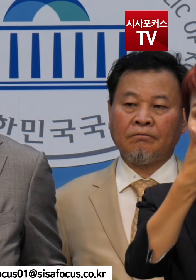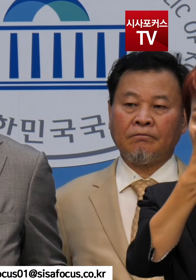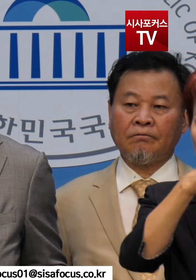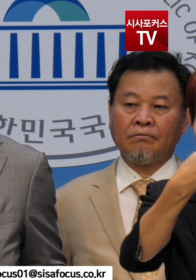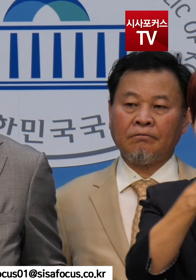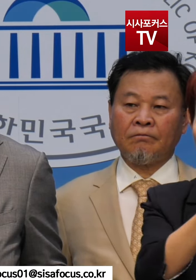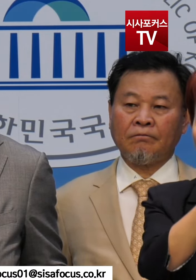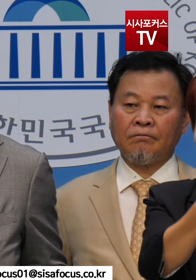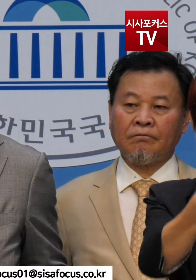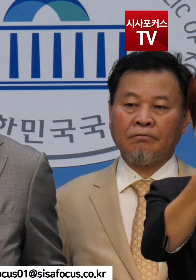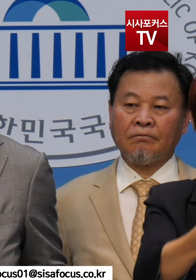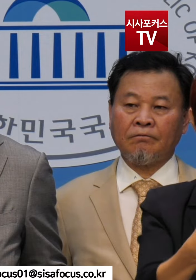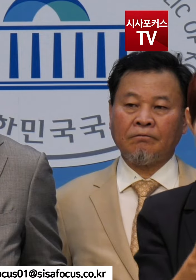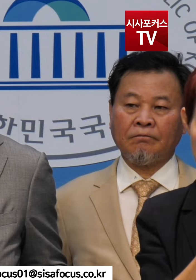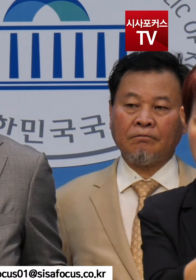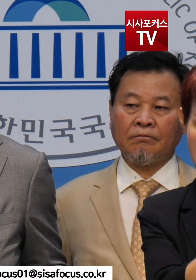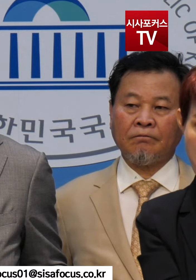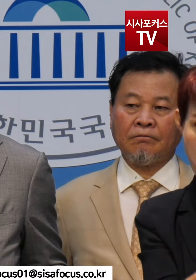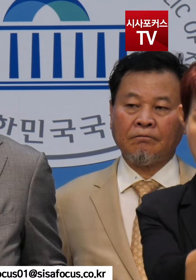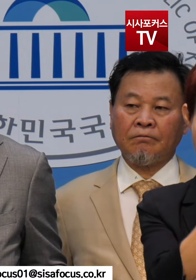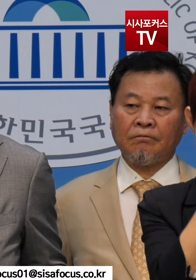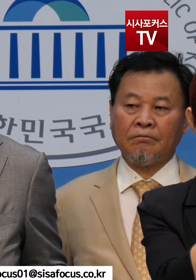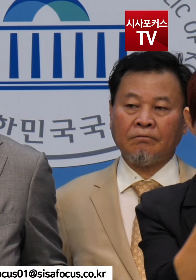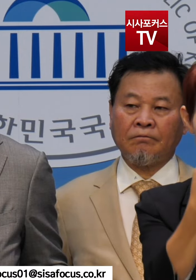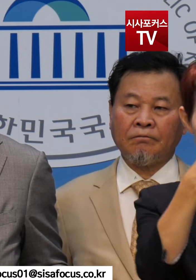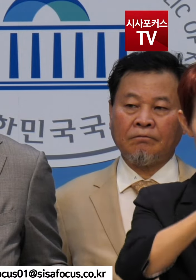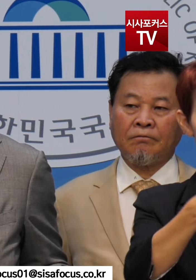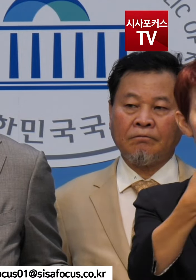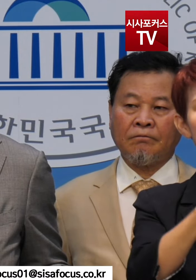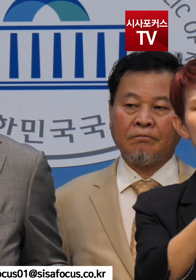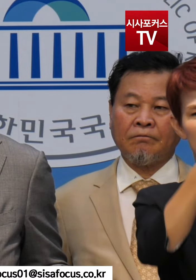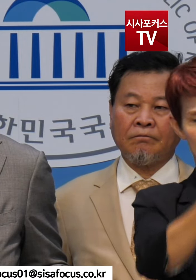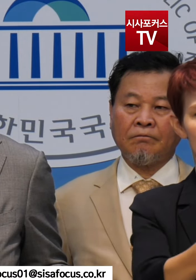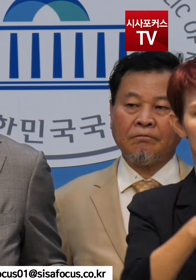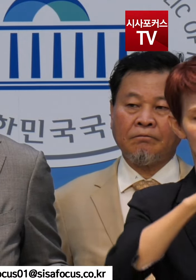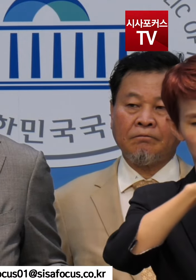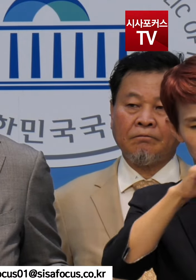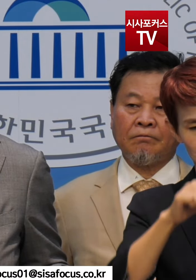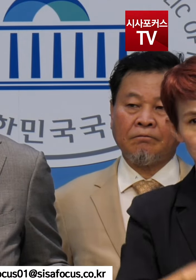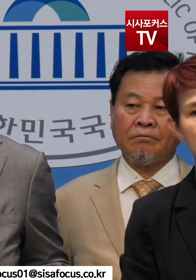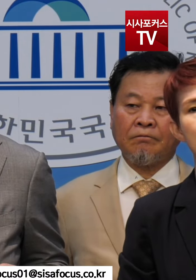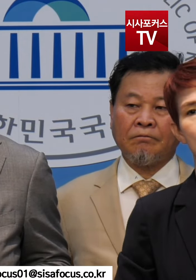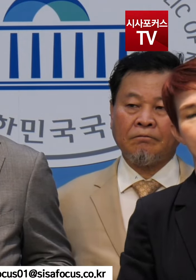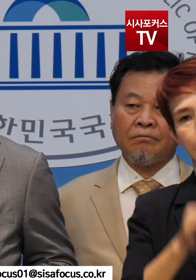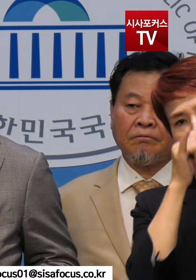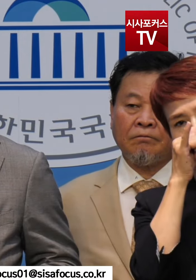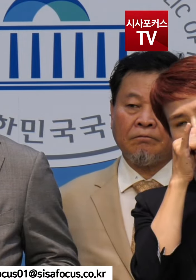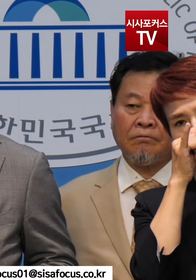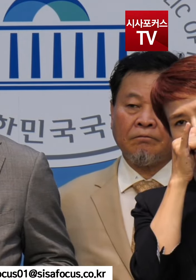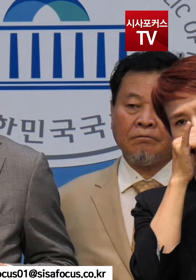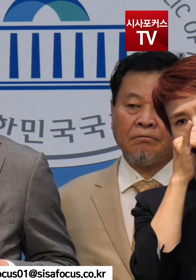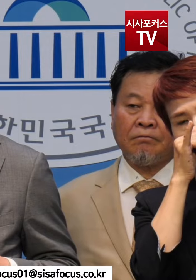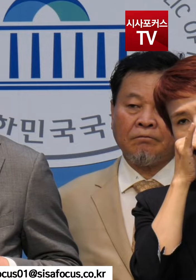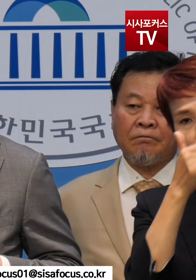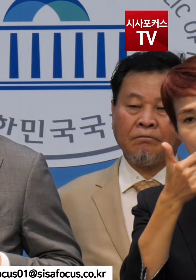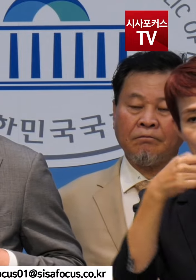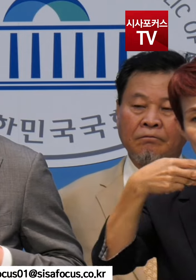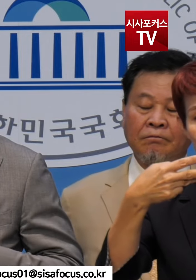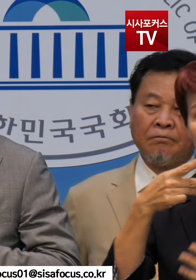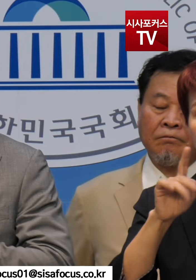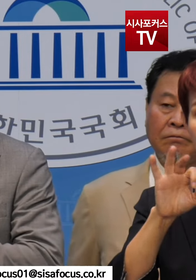동조, 협력하는 자나 단체는 뉴라이트입니다. 이게 아홉 가지의 광복회가 규정한 뉴라이트입니다. 이 아홉